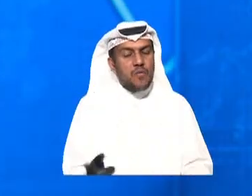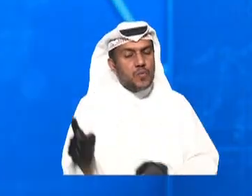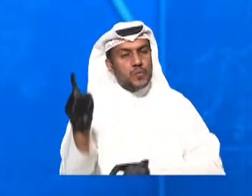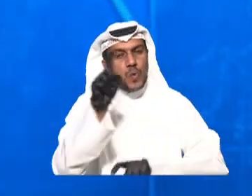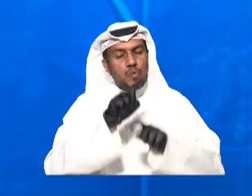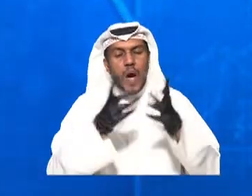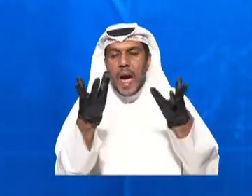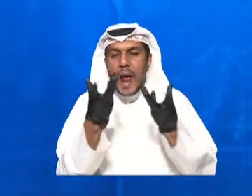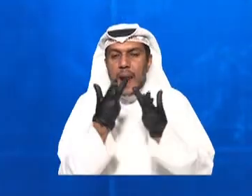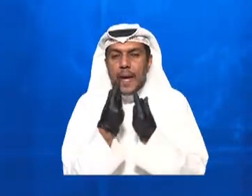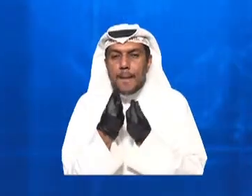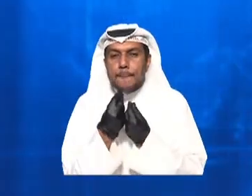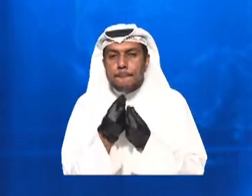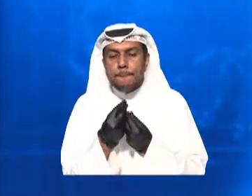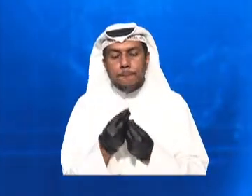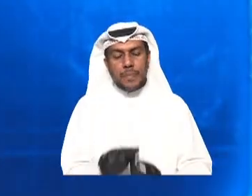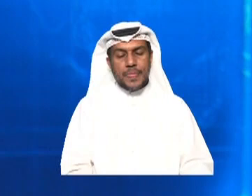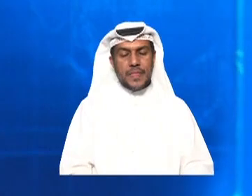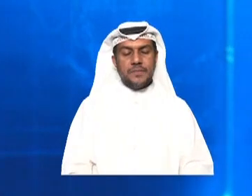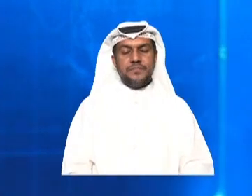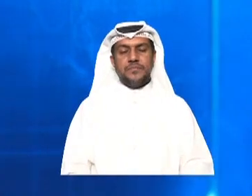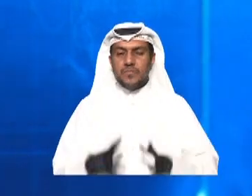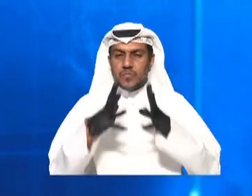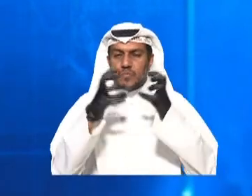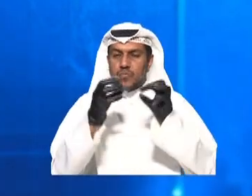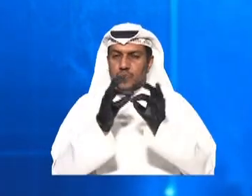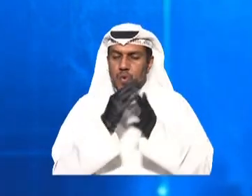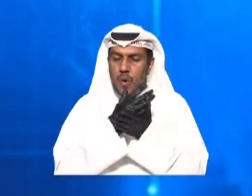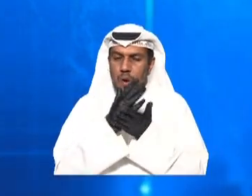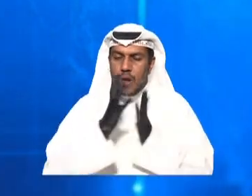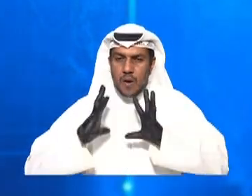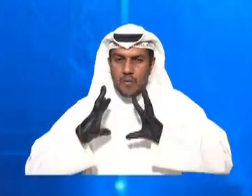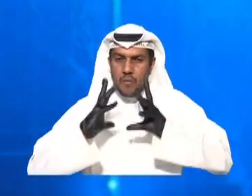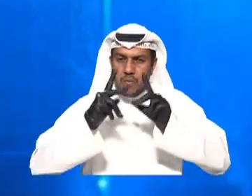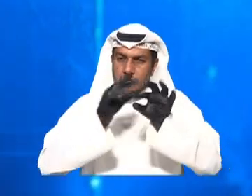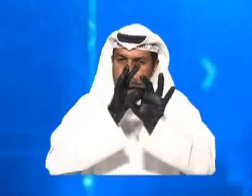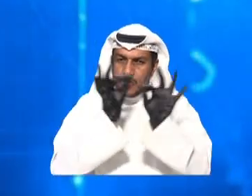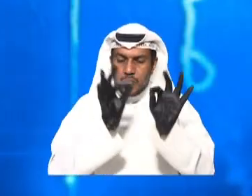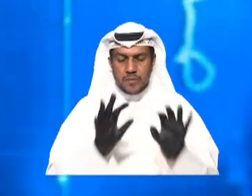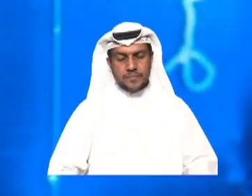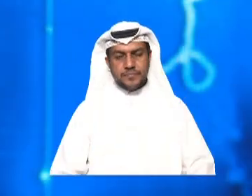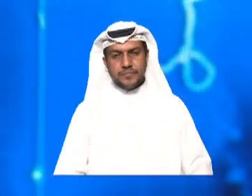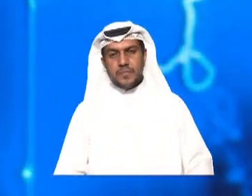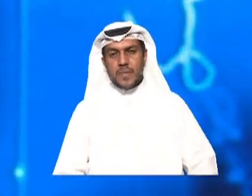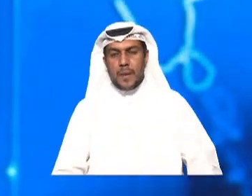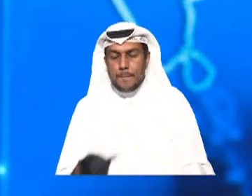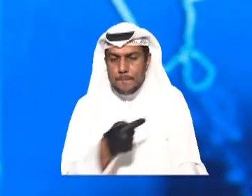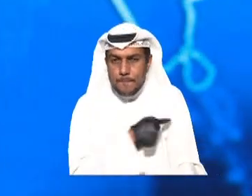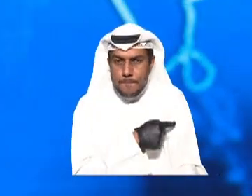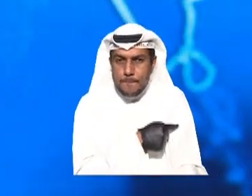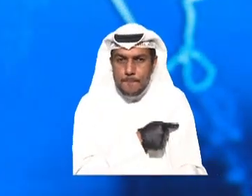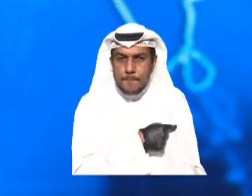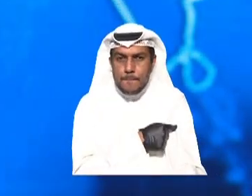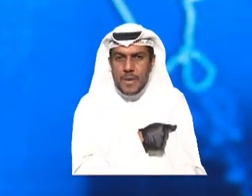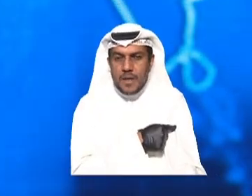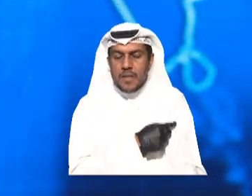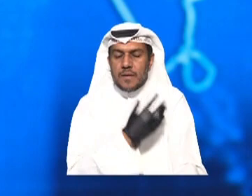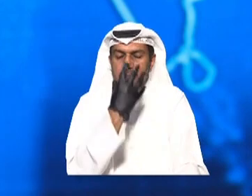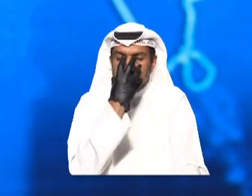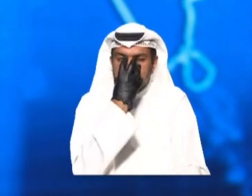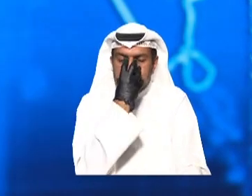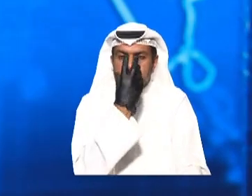كما استمع سموه لخطة الوزارة لزيادة السعة السريرية للوحدات التمريضية ووحدات العناية